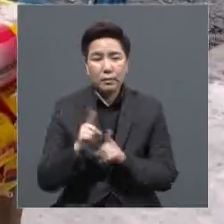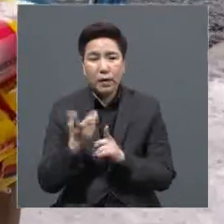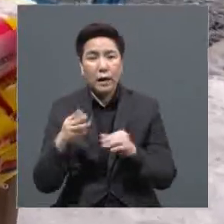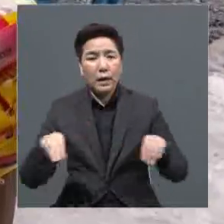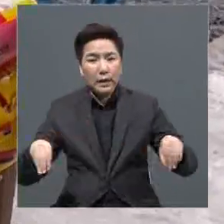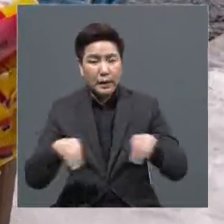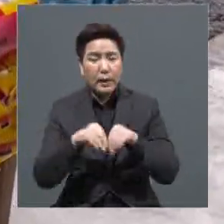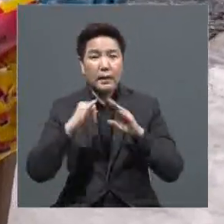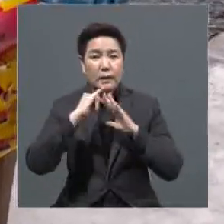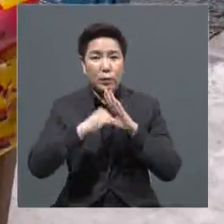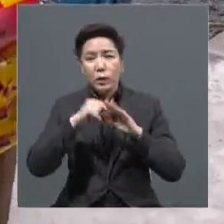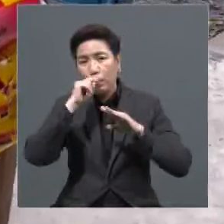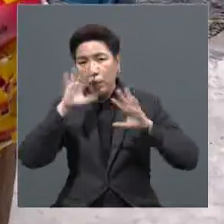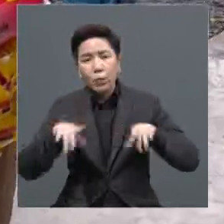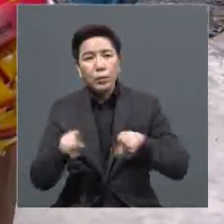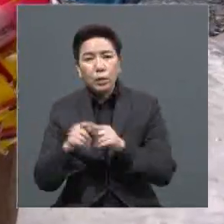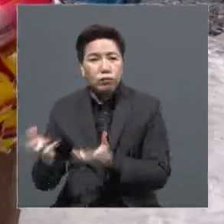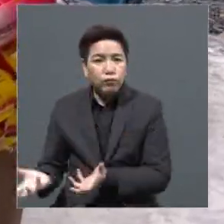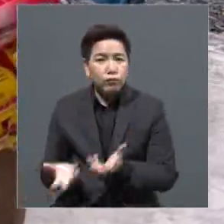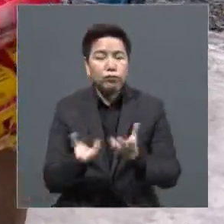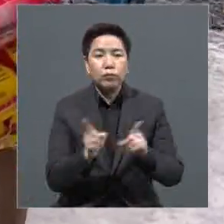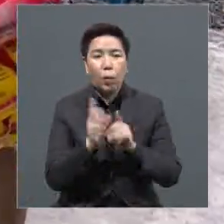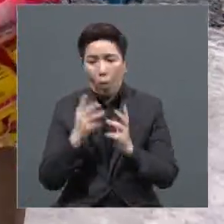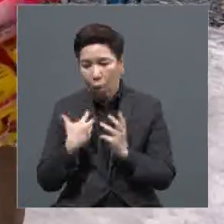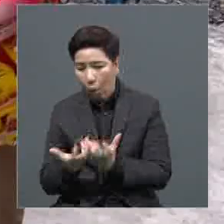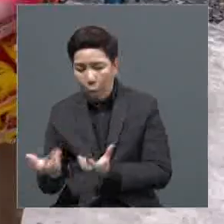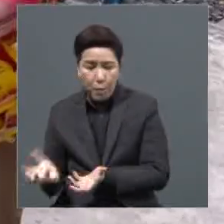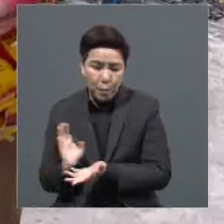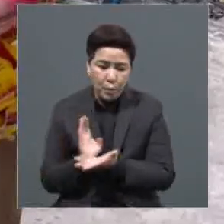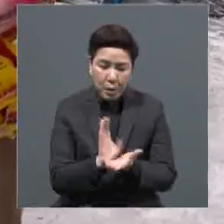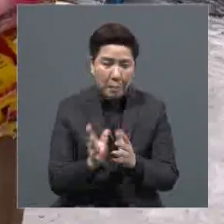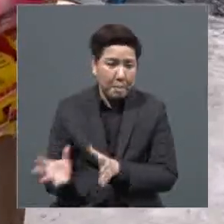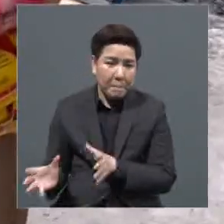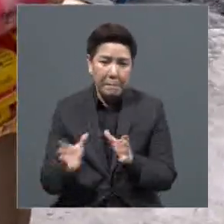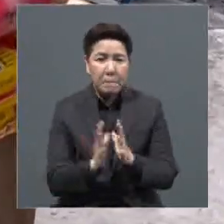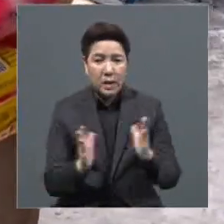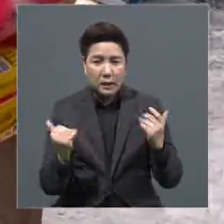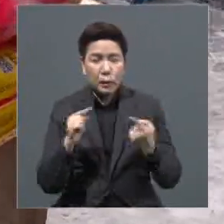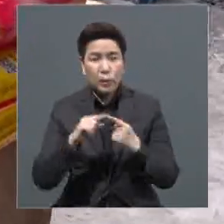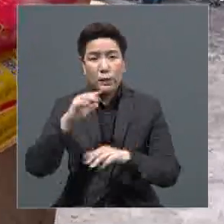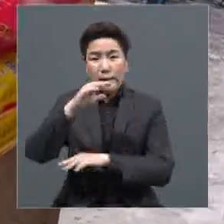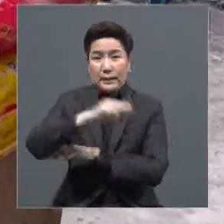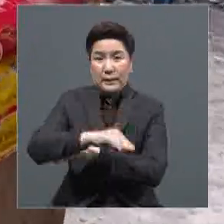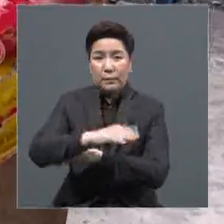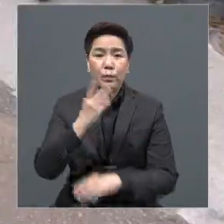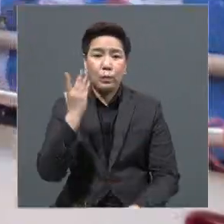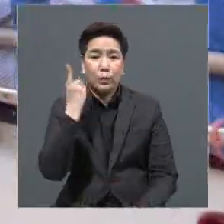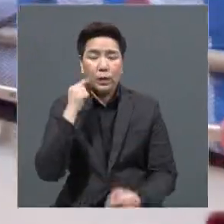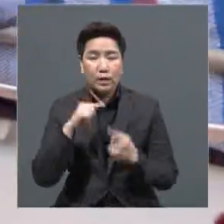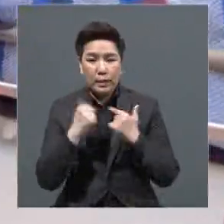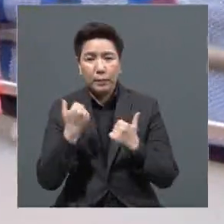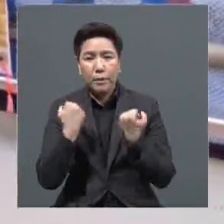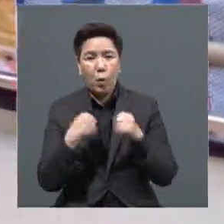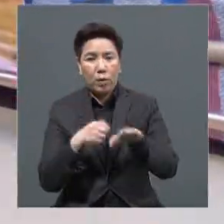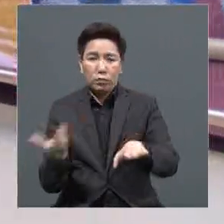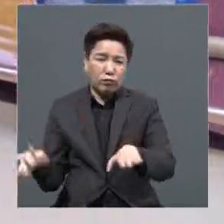ในศาลากลางจังหวัดชัยนาทด้วยนะครับซึ่งก็มีผู้นำสิ่งของมาบริจาคเป็นจำนวนมากโดยช่วงเย็นของวานนี้ครับก็มีการปล่อย